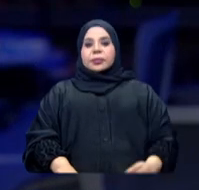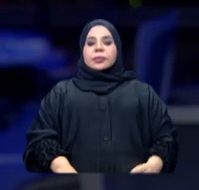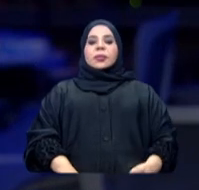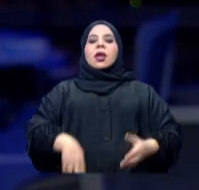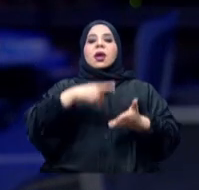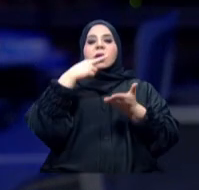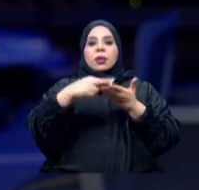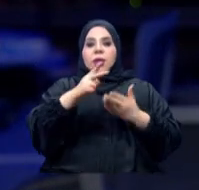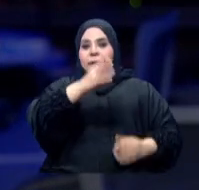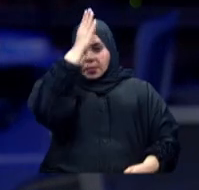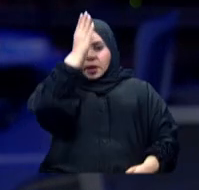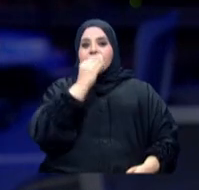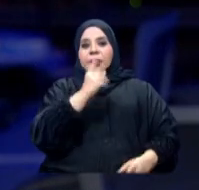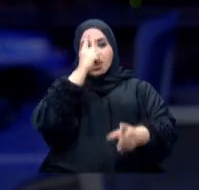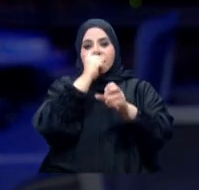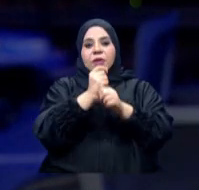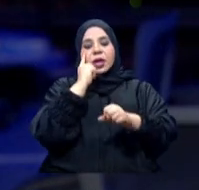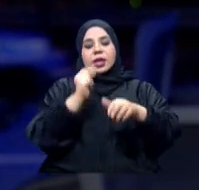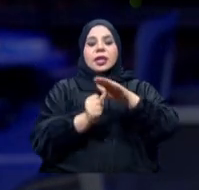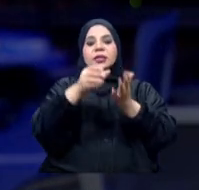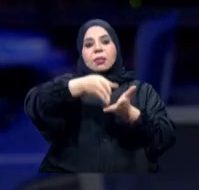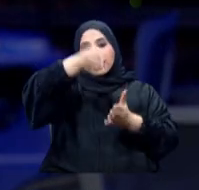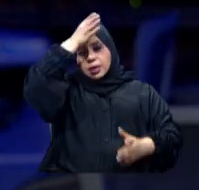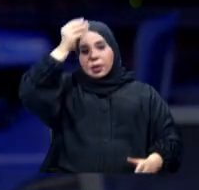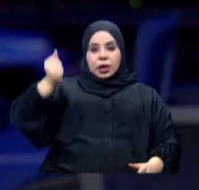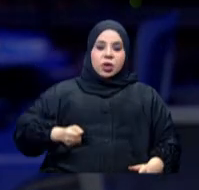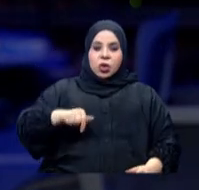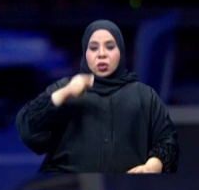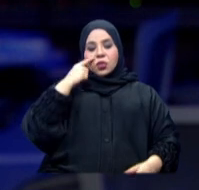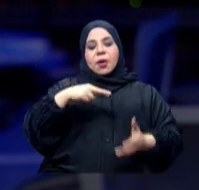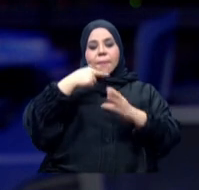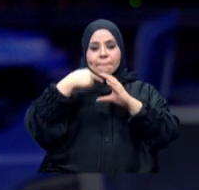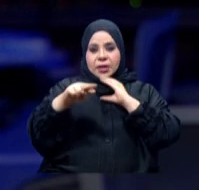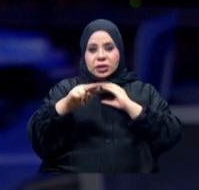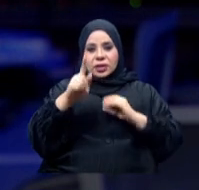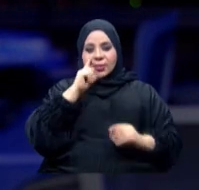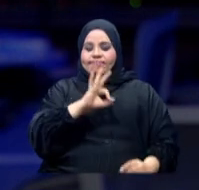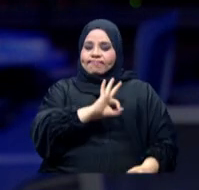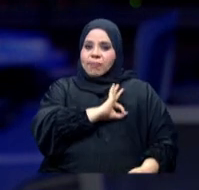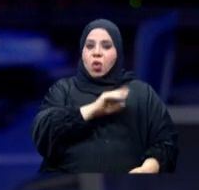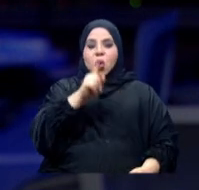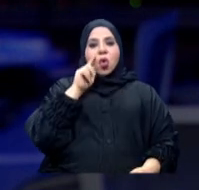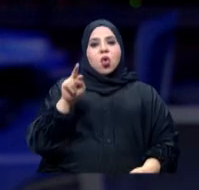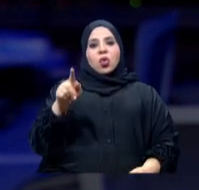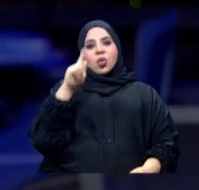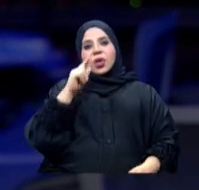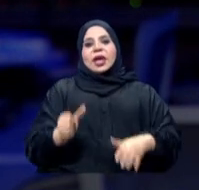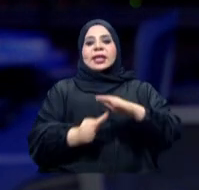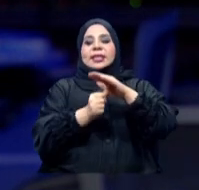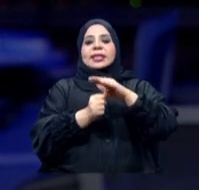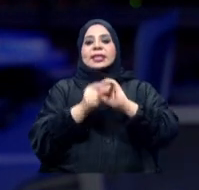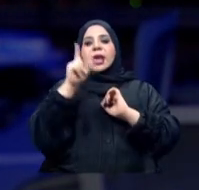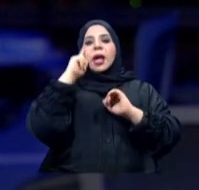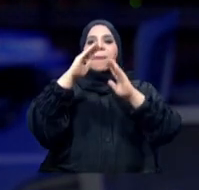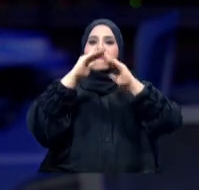بعث حضرة صاحب الجلالة الملك حمد بن عيسى الخليفة ملك البلاد المفدى حفظه الله ورعاه برقية تعزية ومواساة إلى أخيه